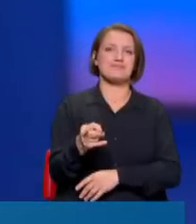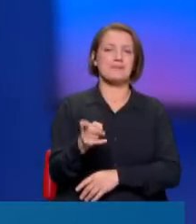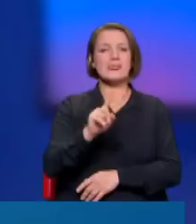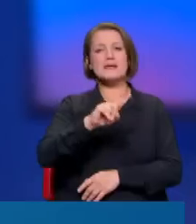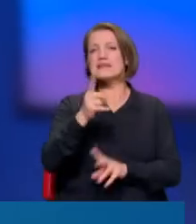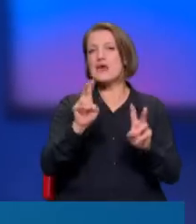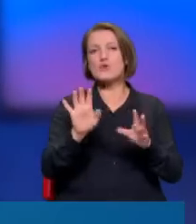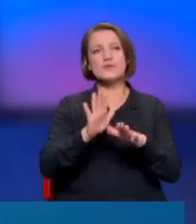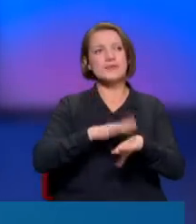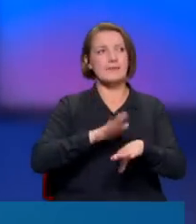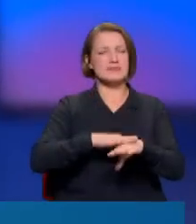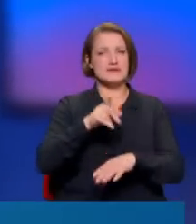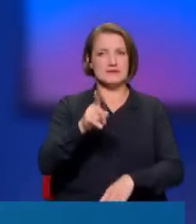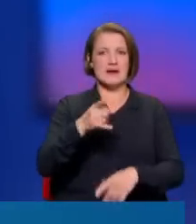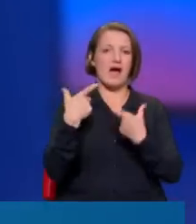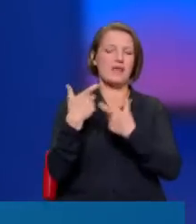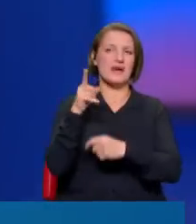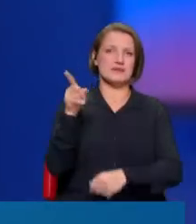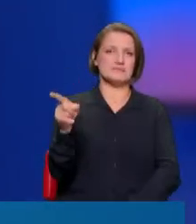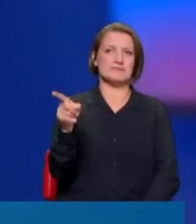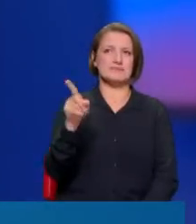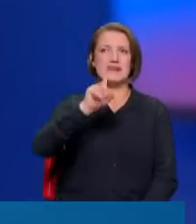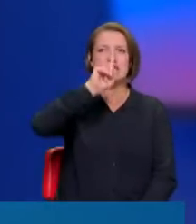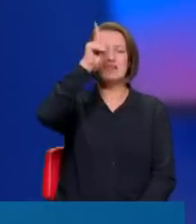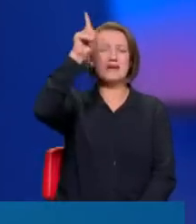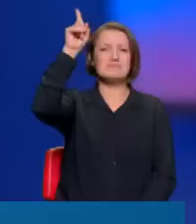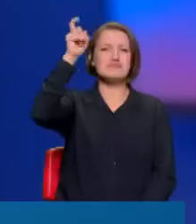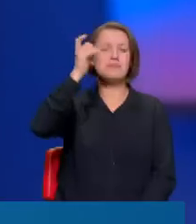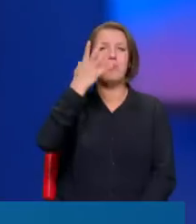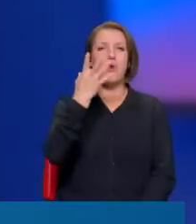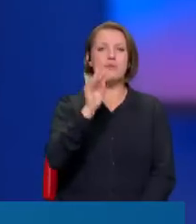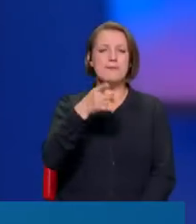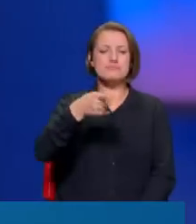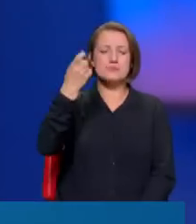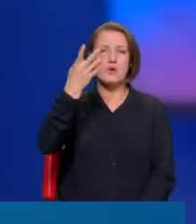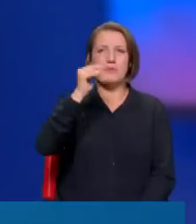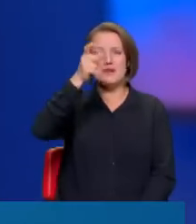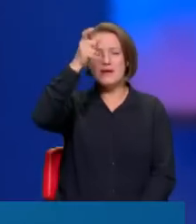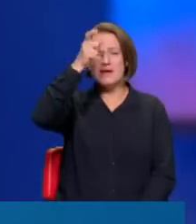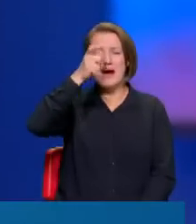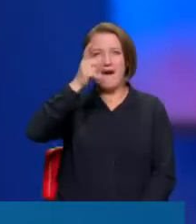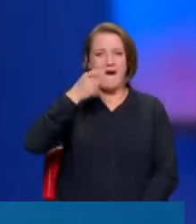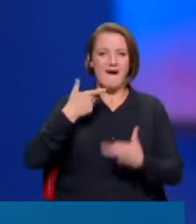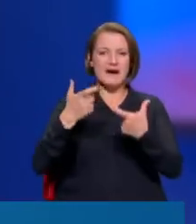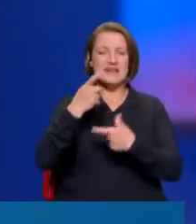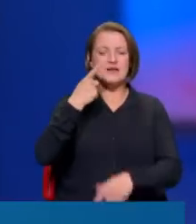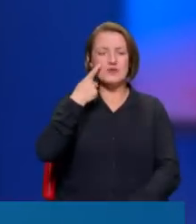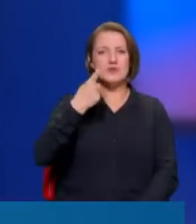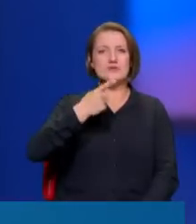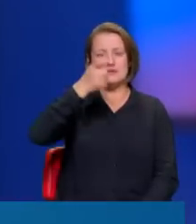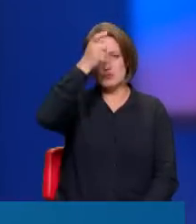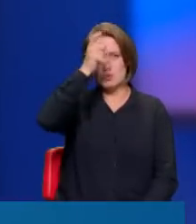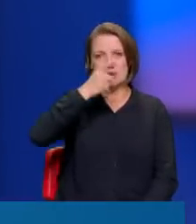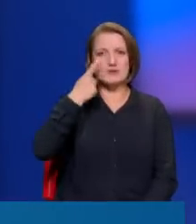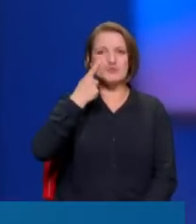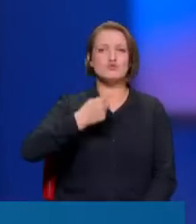diğer konu ne yaptı Hatay tek kurşun atmadan Hatay'ı Türkiye Cumhuriyeti Devletinin topraklarına